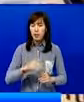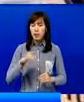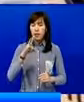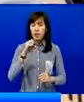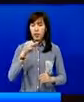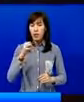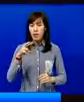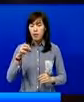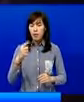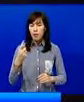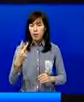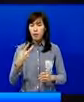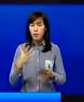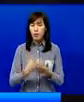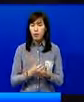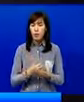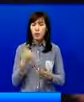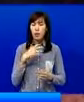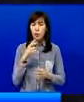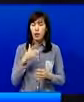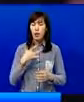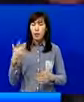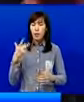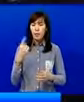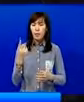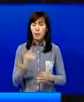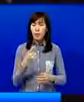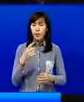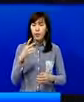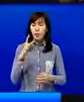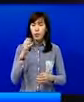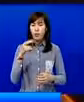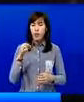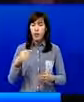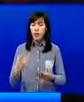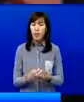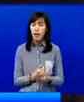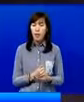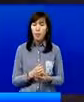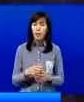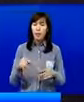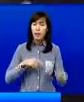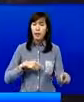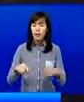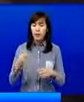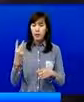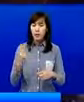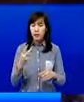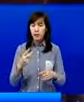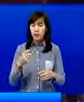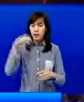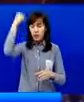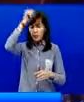топ бастады. Ал ең көп дауысты сәйкесінше алғашқысы жинады. Осылайша португалиялық футболшы екінші жыл қатарынан дәл